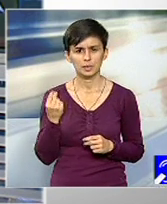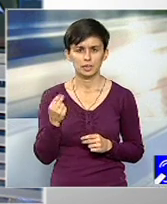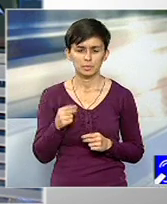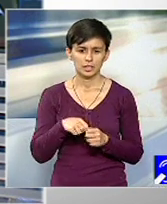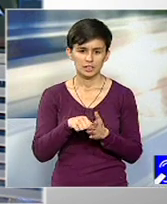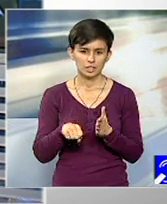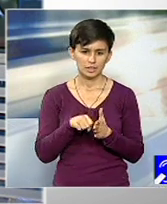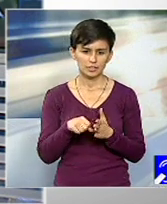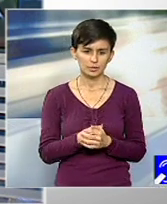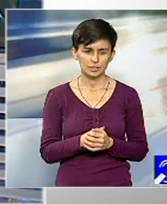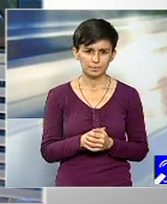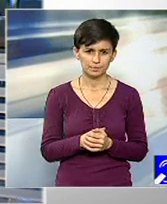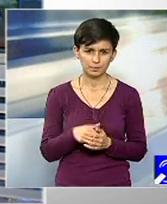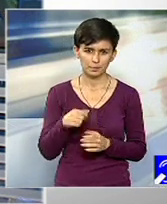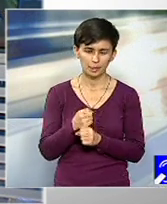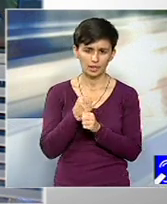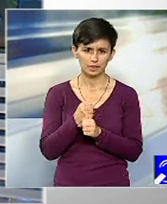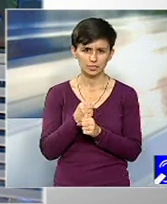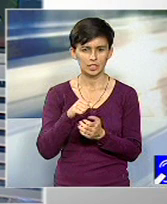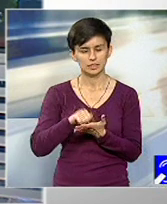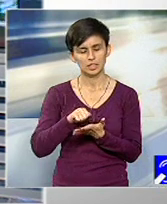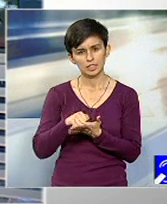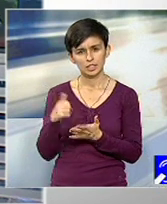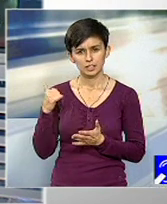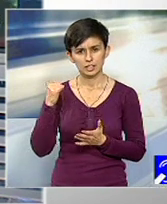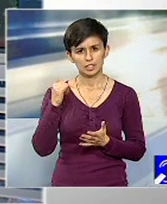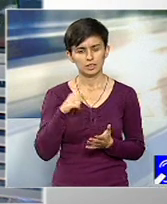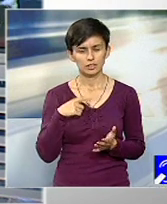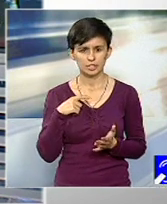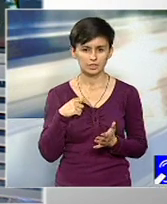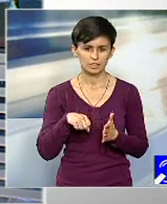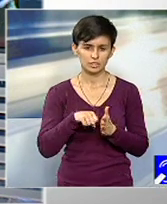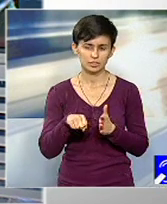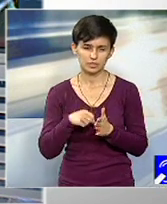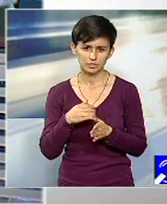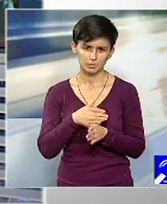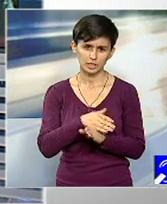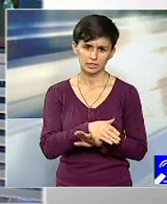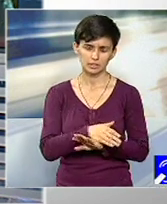Cartea Călătoare, prin proiectele acestea mai noi de filme accesibile, a încercat să